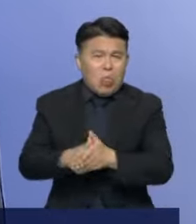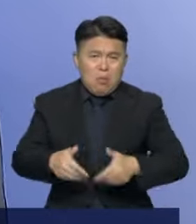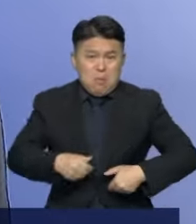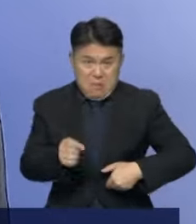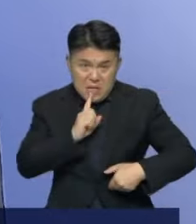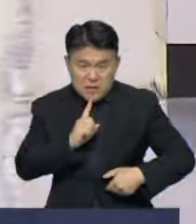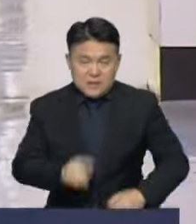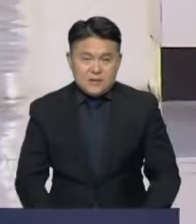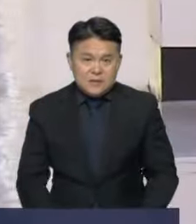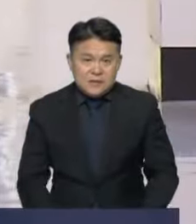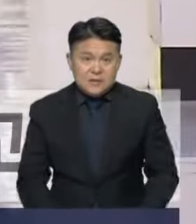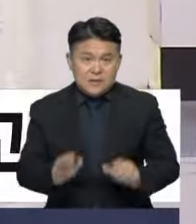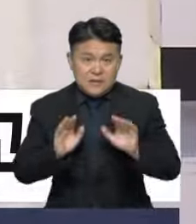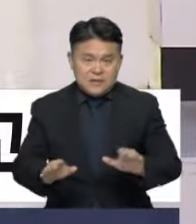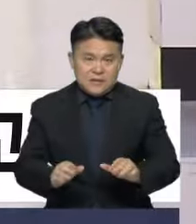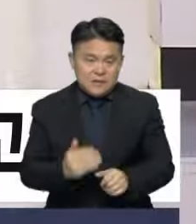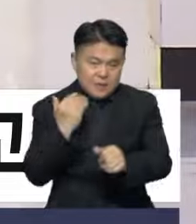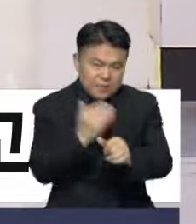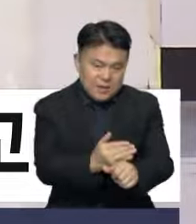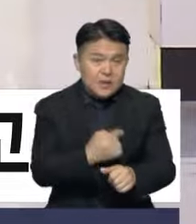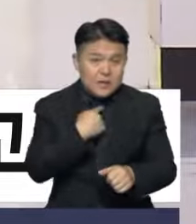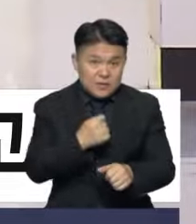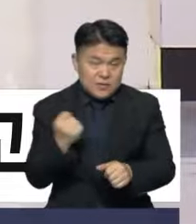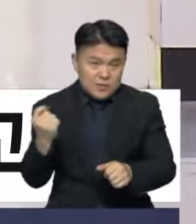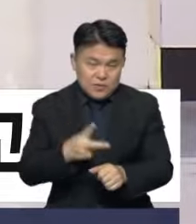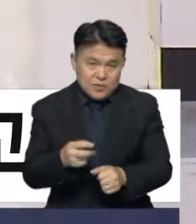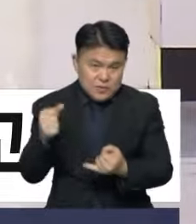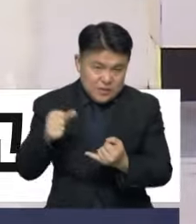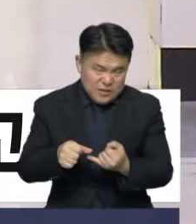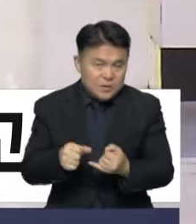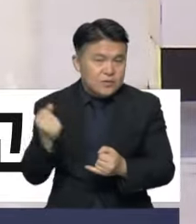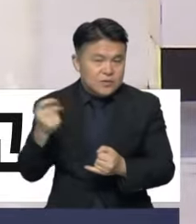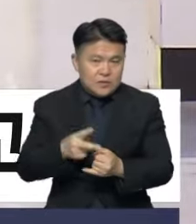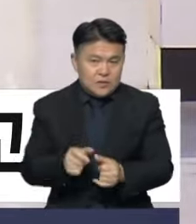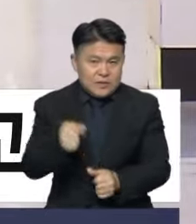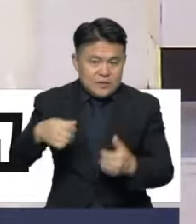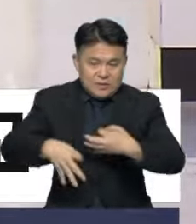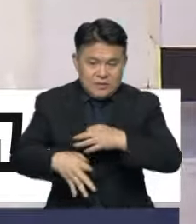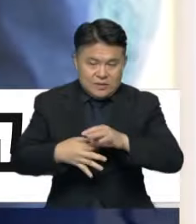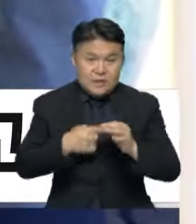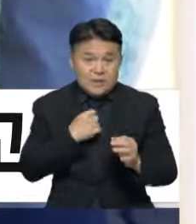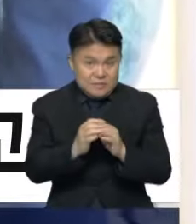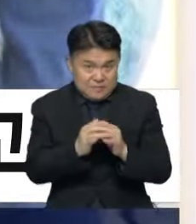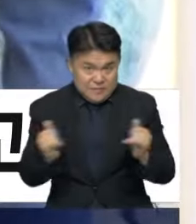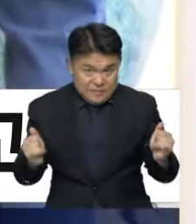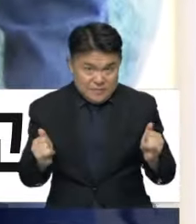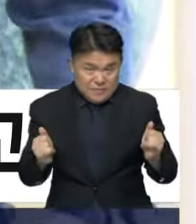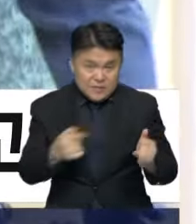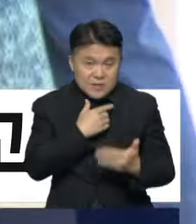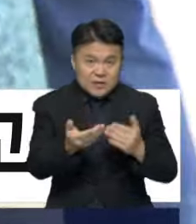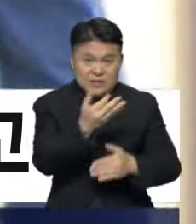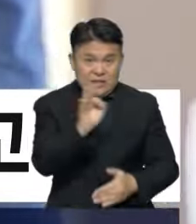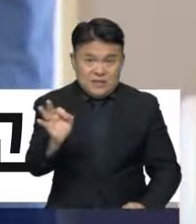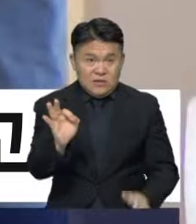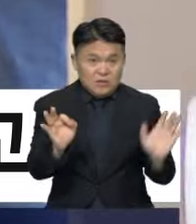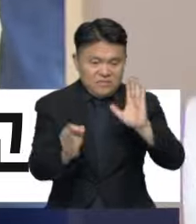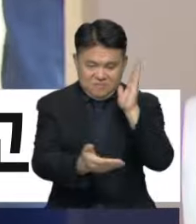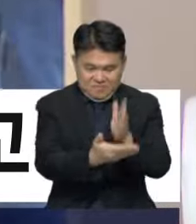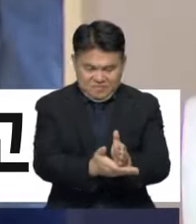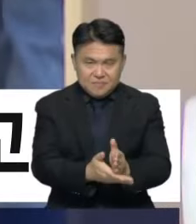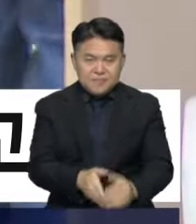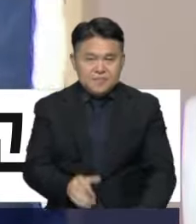권위는 추가로 파면 등 중계 처분을 받았거나 성범죄와 채용비리에 연류된 공무원은 공직 경력 인정 대상에서